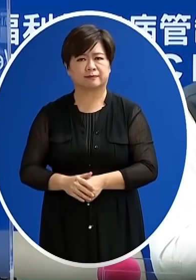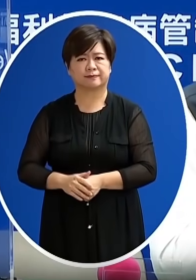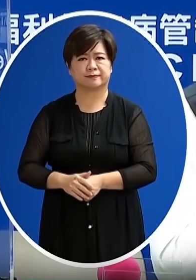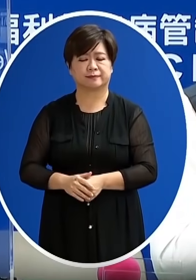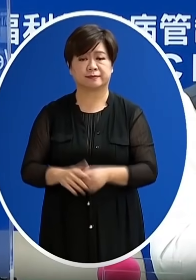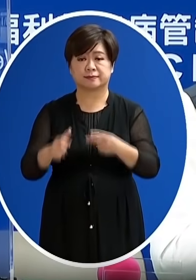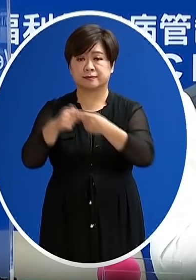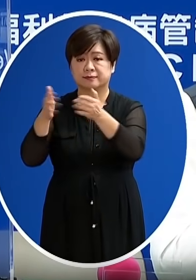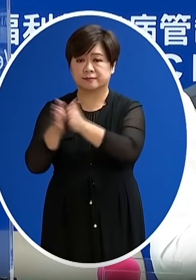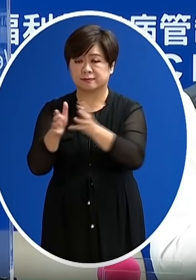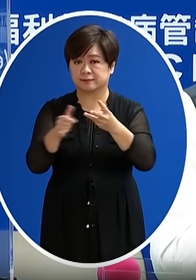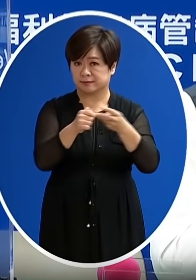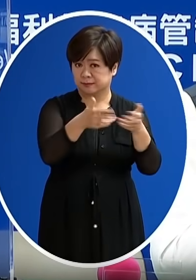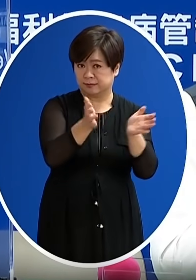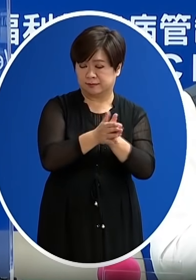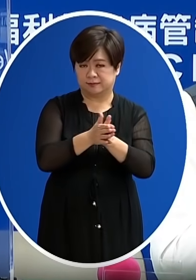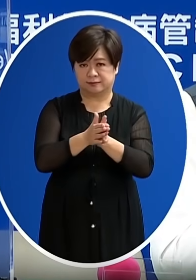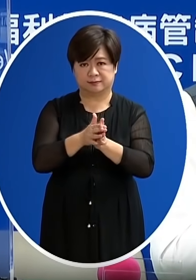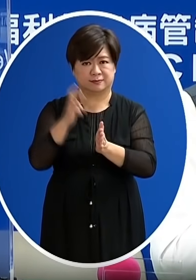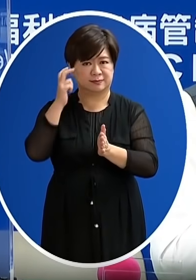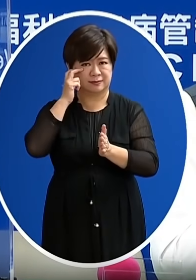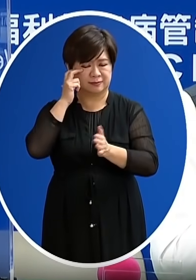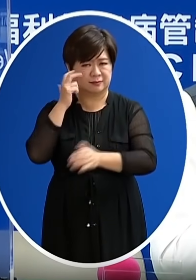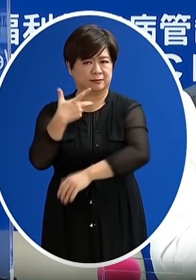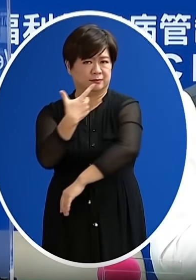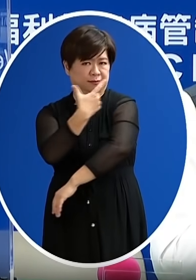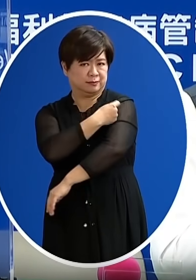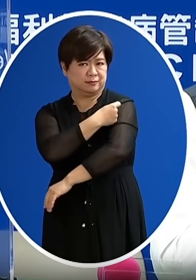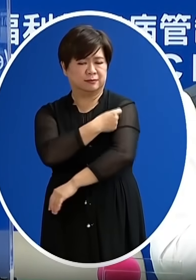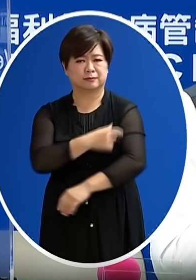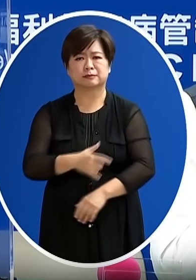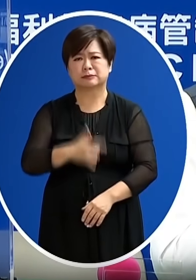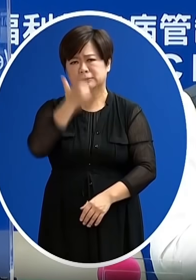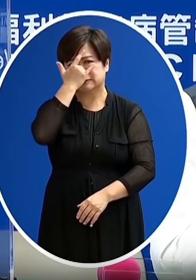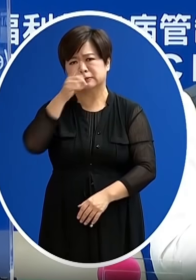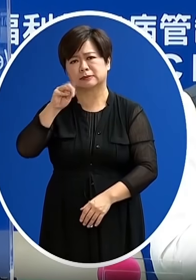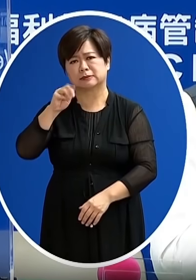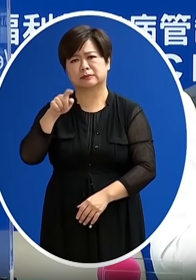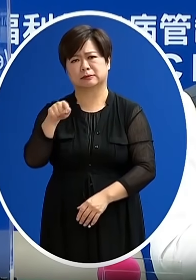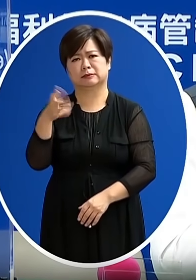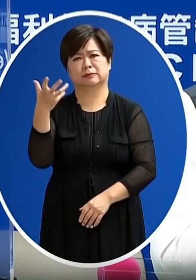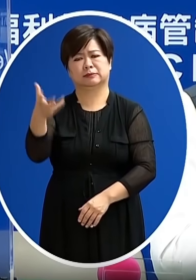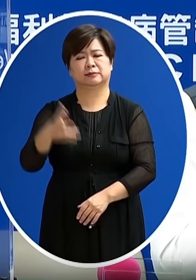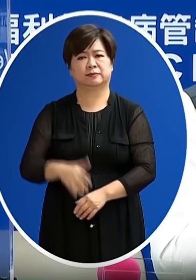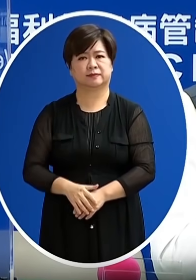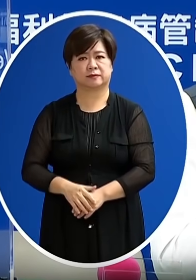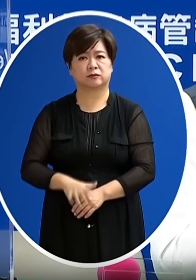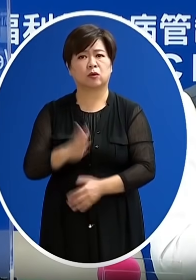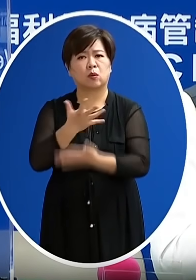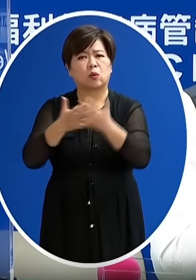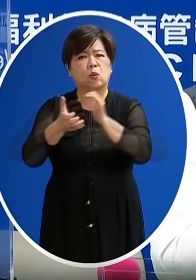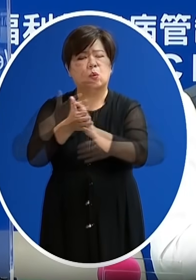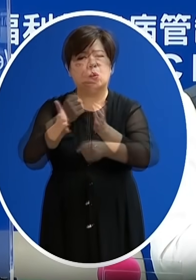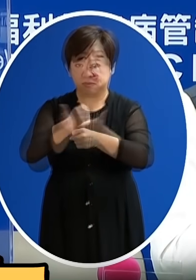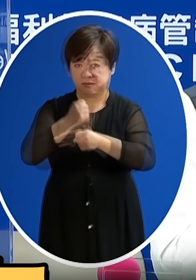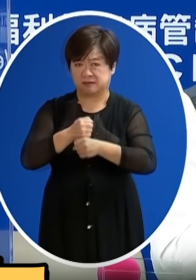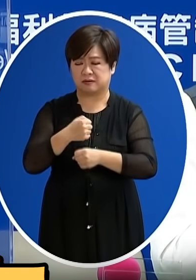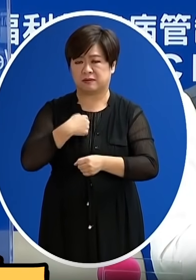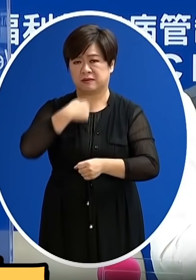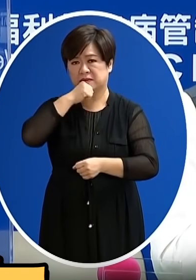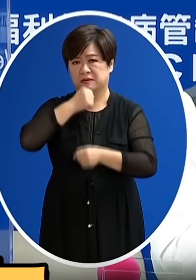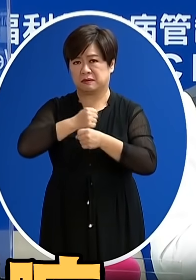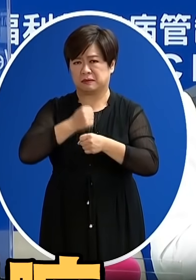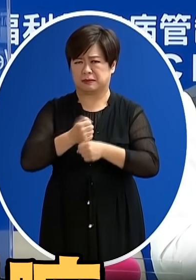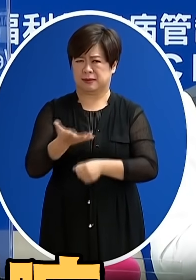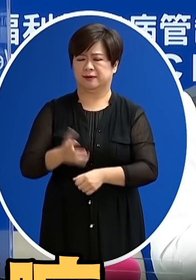这个第二轮、第三轮，打莫德纳的民众居多，想要打的，那是不是等到后面，有网友分析说，可能就要打国产？ 国产